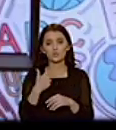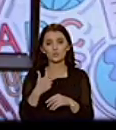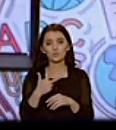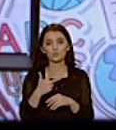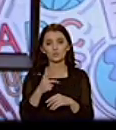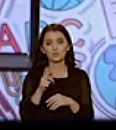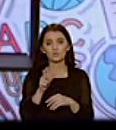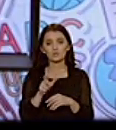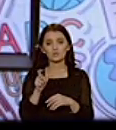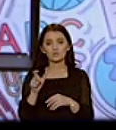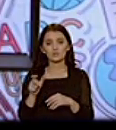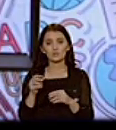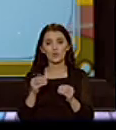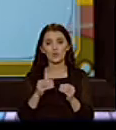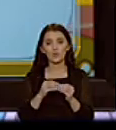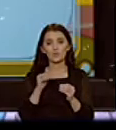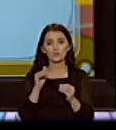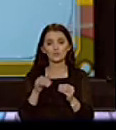3ta sisternada